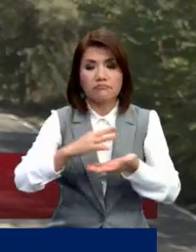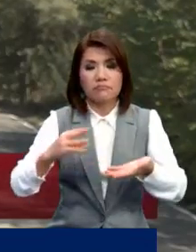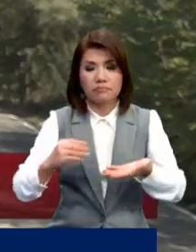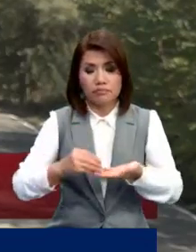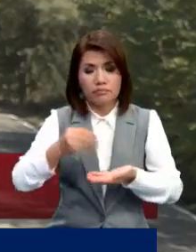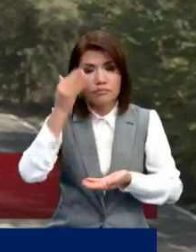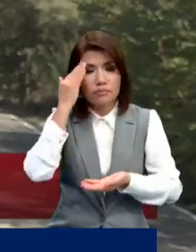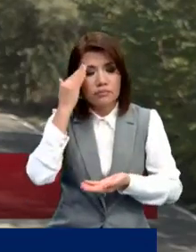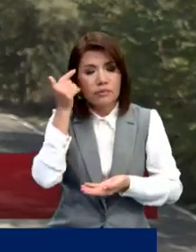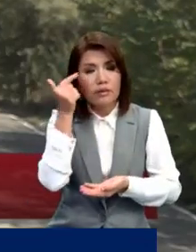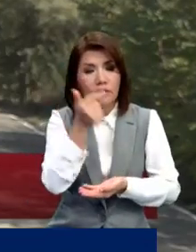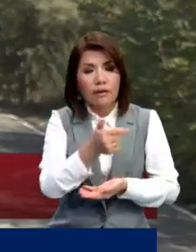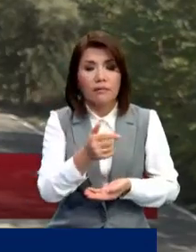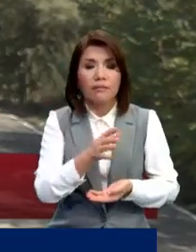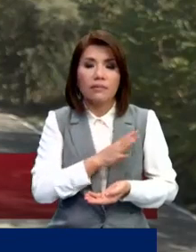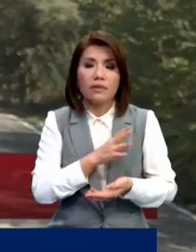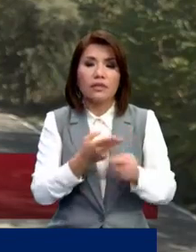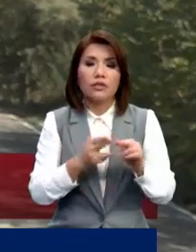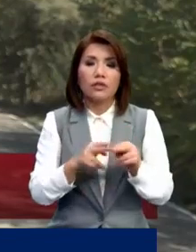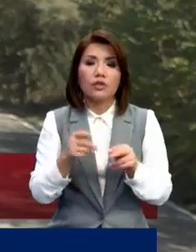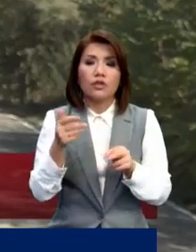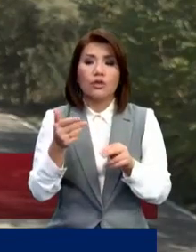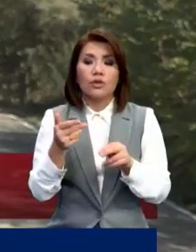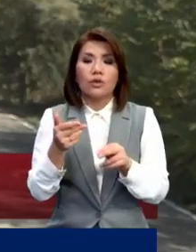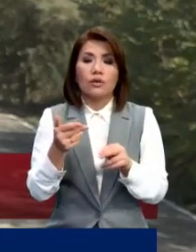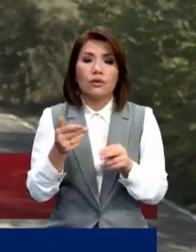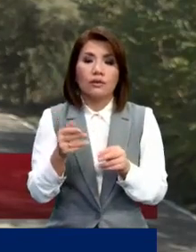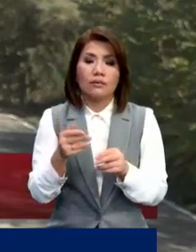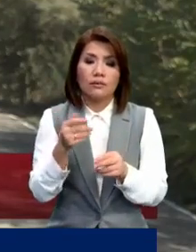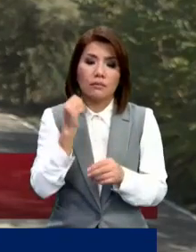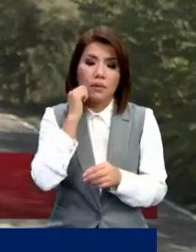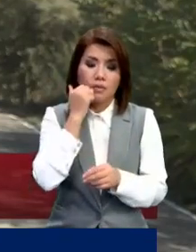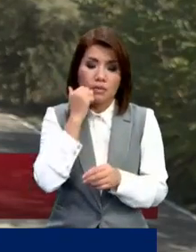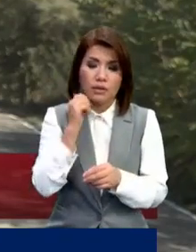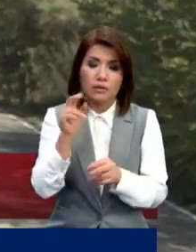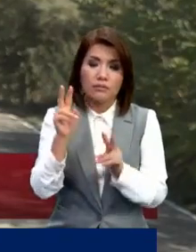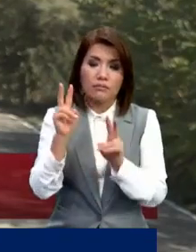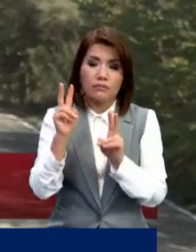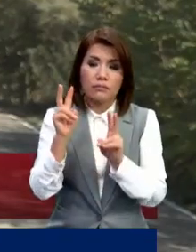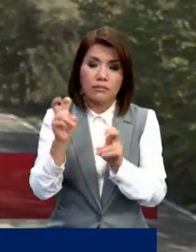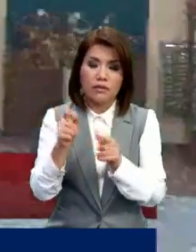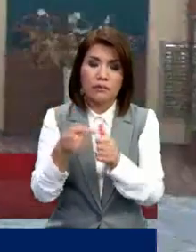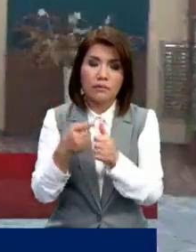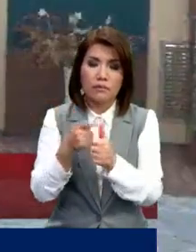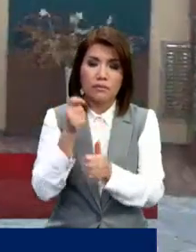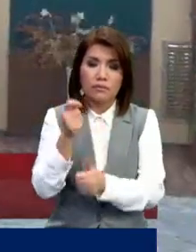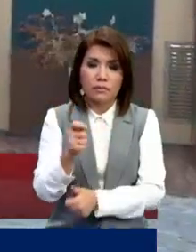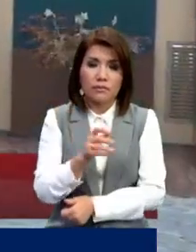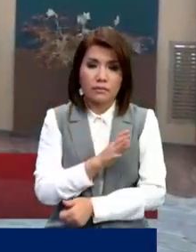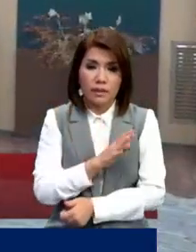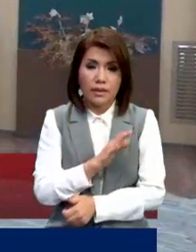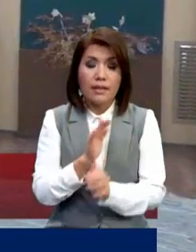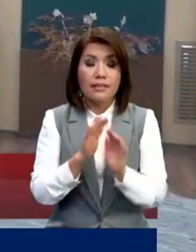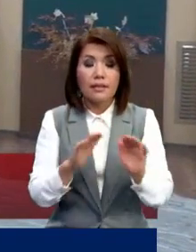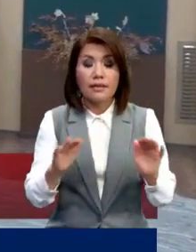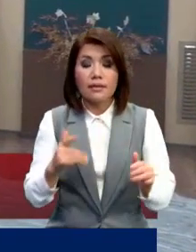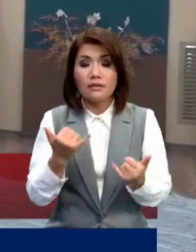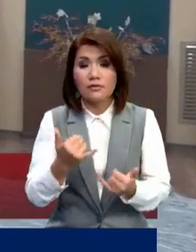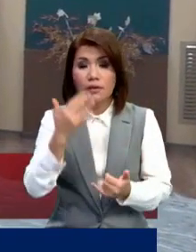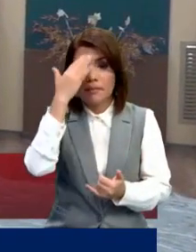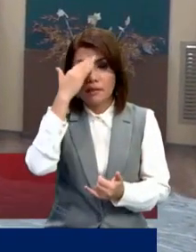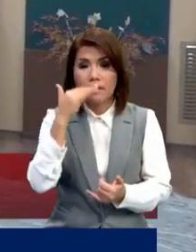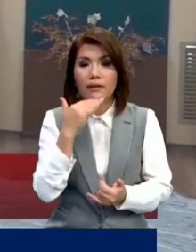өте сондай адам азамат болсын деп, сол ұрымдап әжесінің қойып кеткен бір несі бар еді. Балалардың әкесі қазірдің